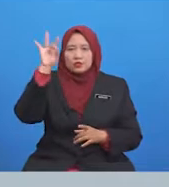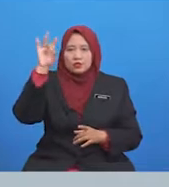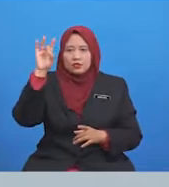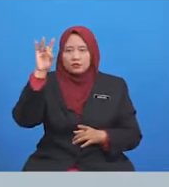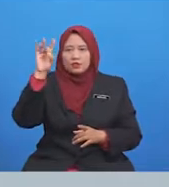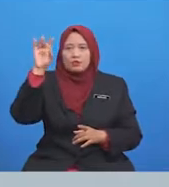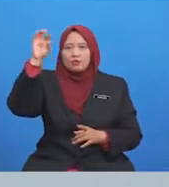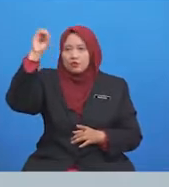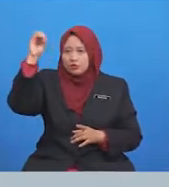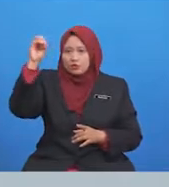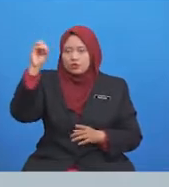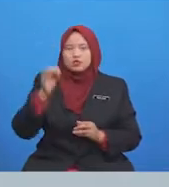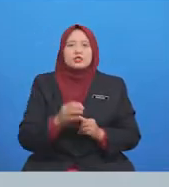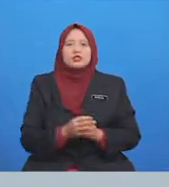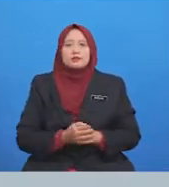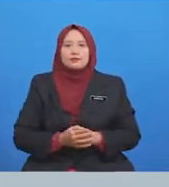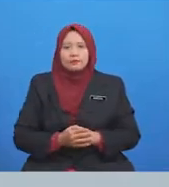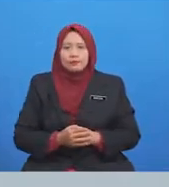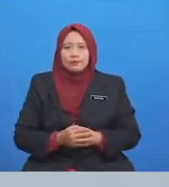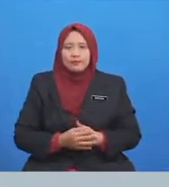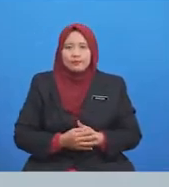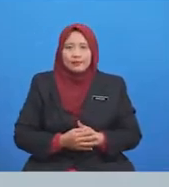tambah kedua-dua sudut ini ialah